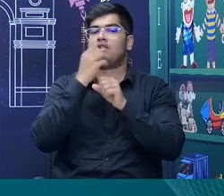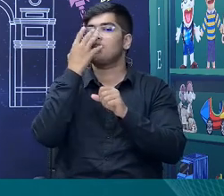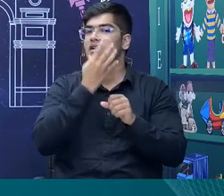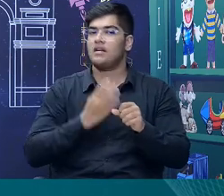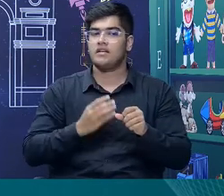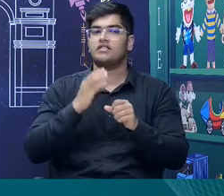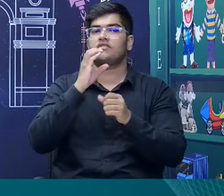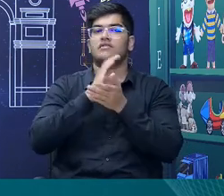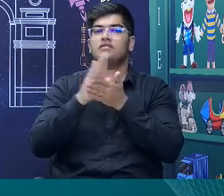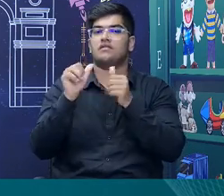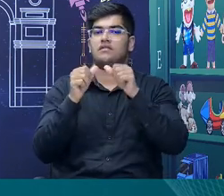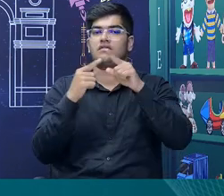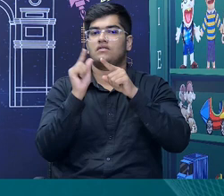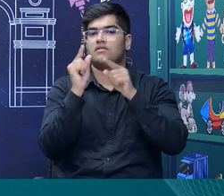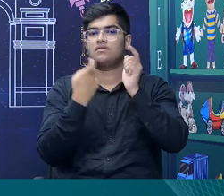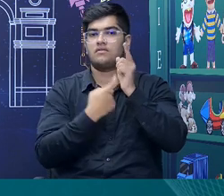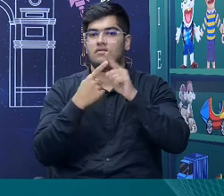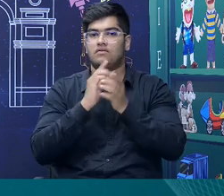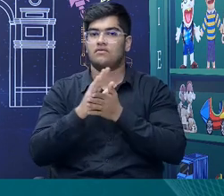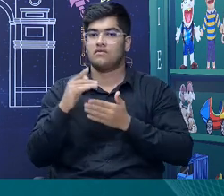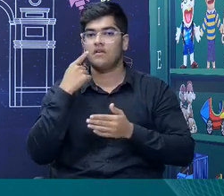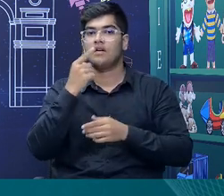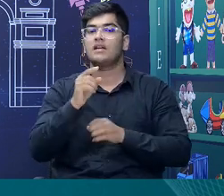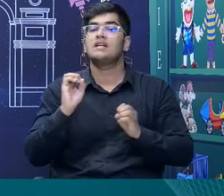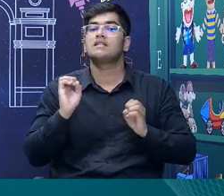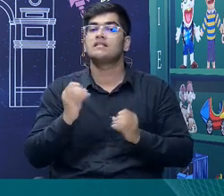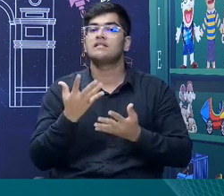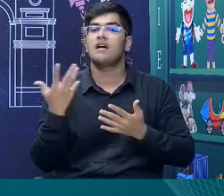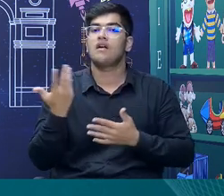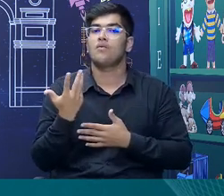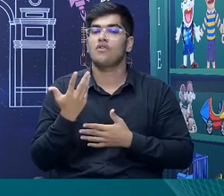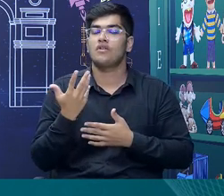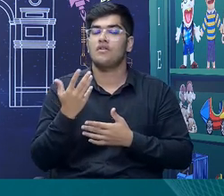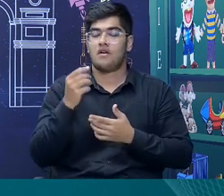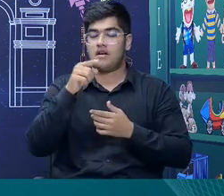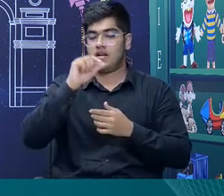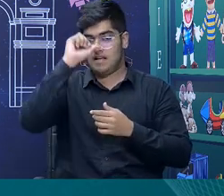की यह चौथ दिन में शुरू होता है चाटे महीने में